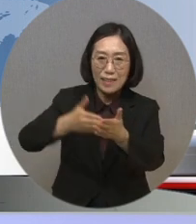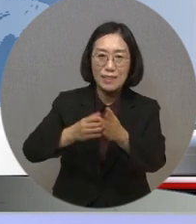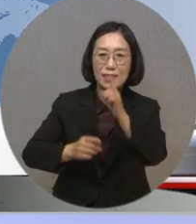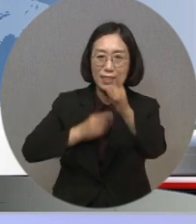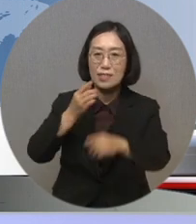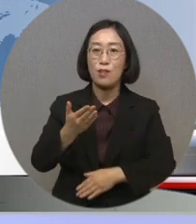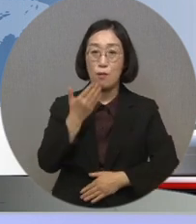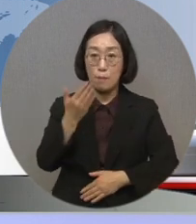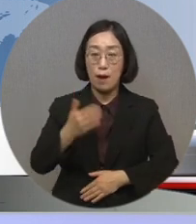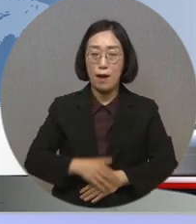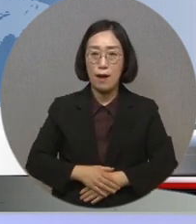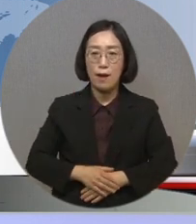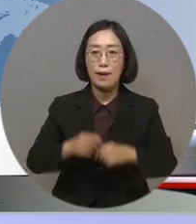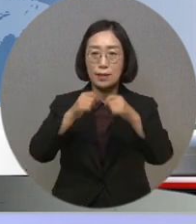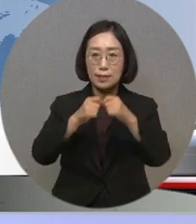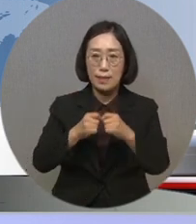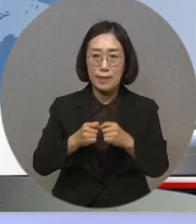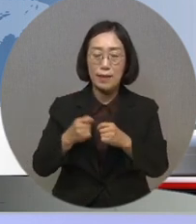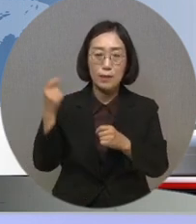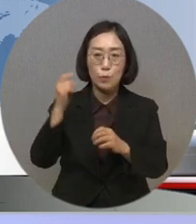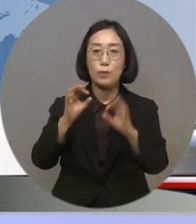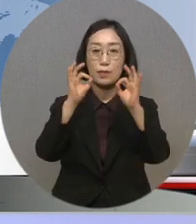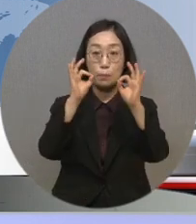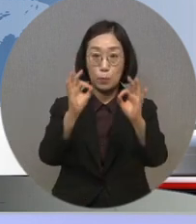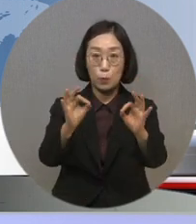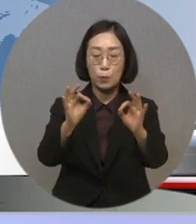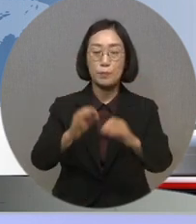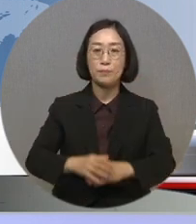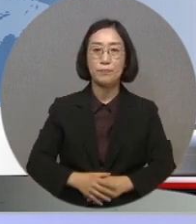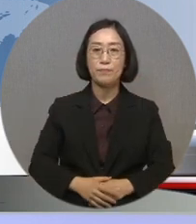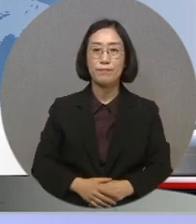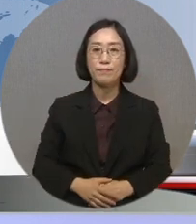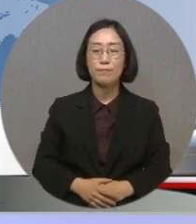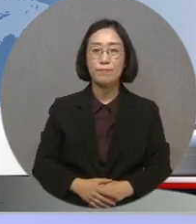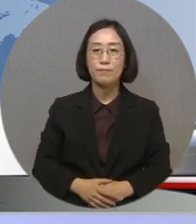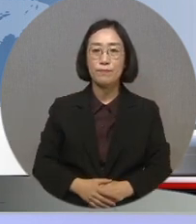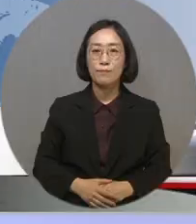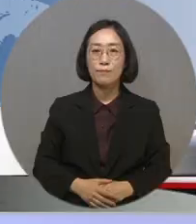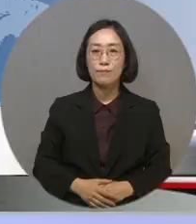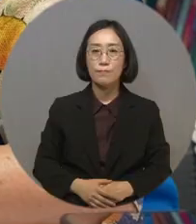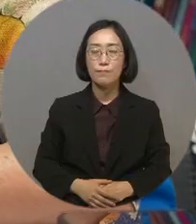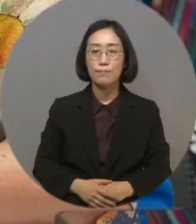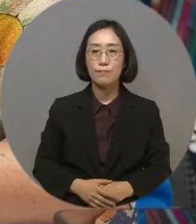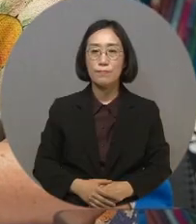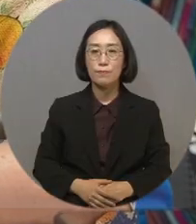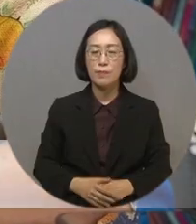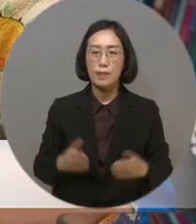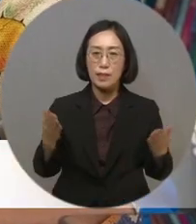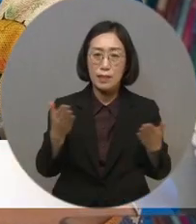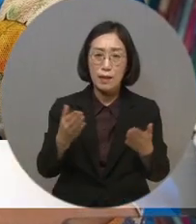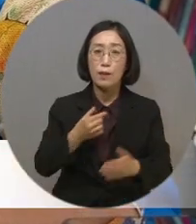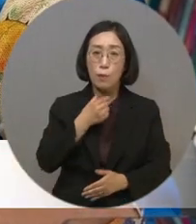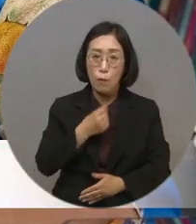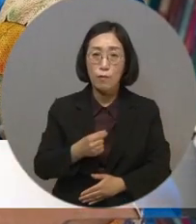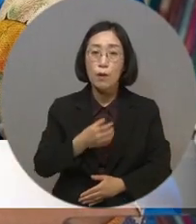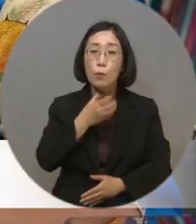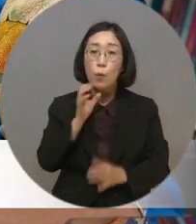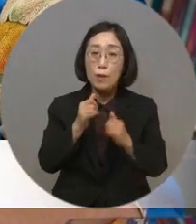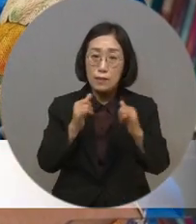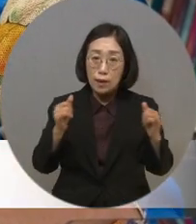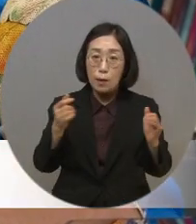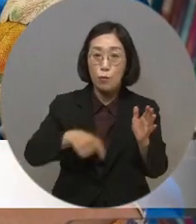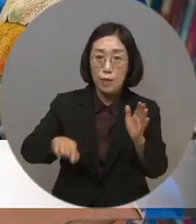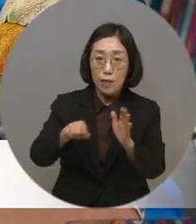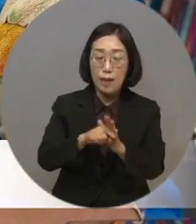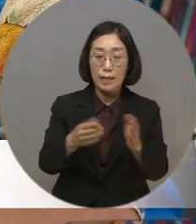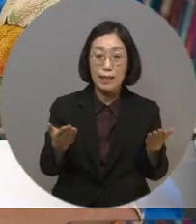모집하는데요 유제이 기자가 자세한 내용 전해드립니다 일하기를 희망하는 어르신들을 위한